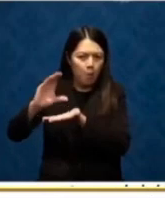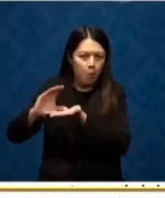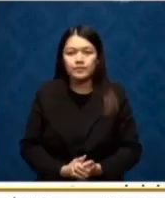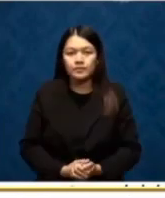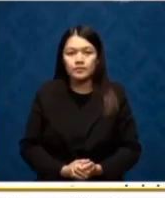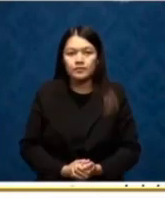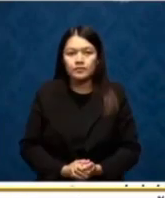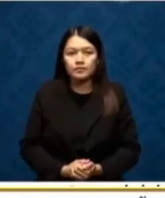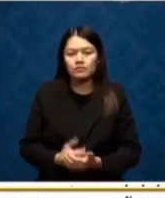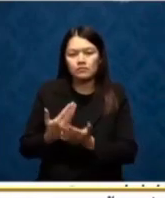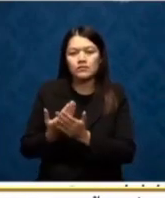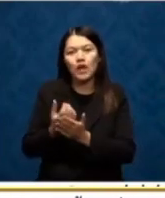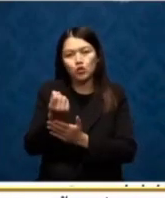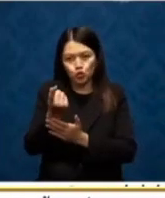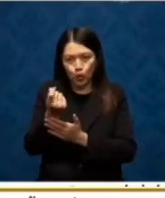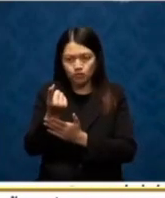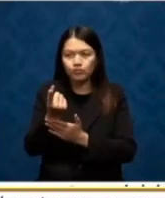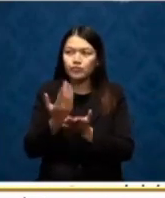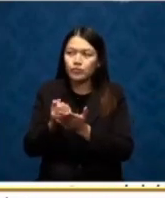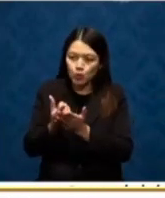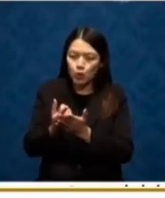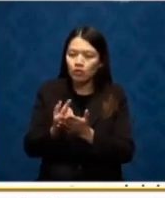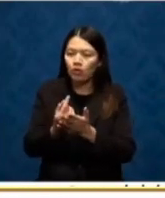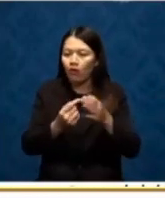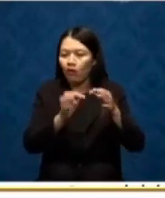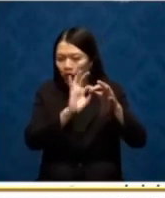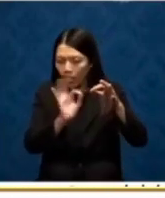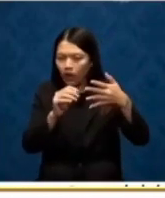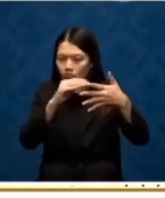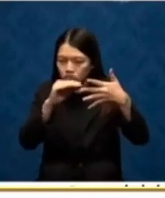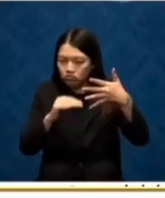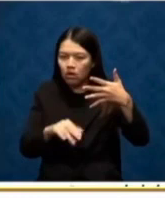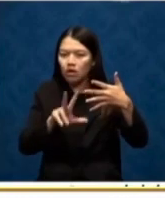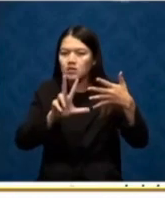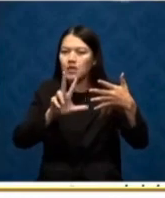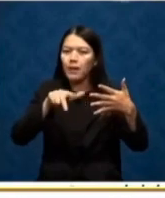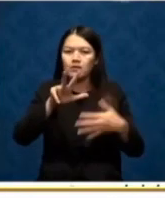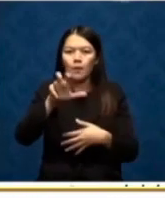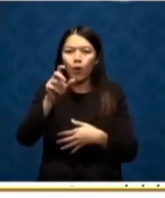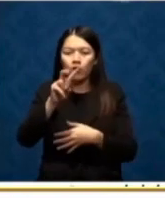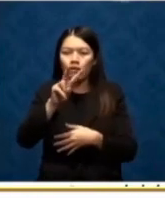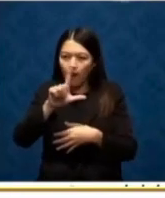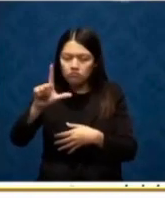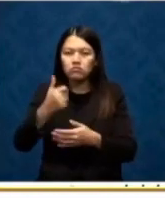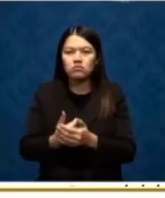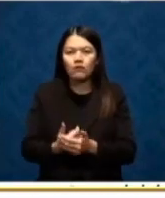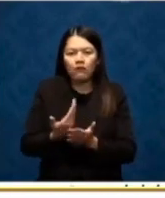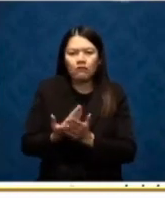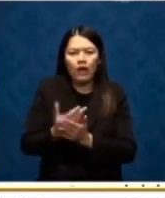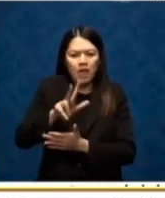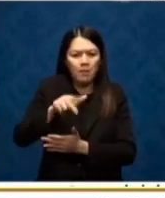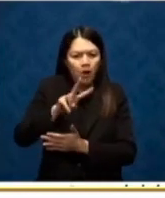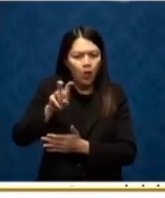มีสินทรัพย มีเงินสดครับมเงินสดและรายการเที่ยเท่าเงินสด3,200 การ้ครัท่ระธานครัถาม vérทเงิน